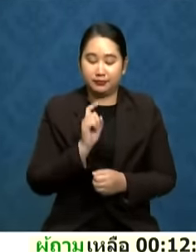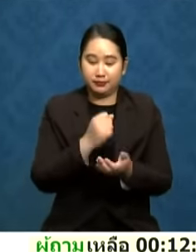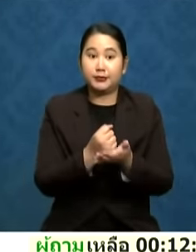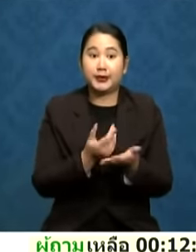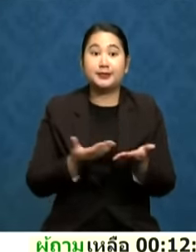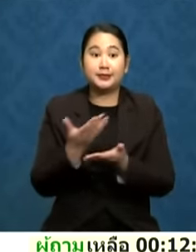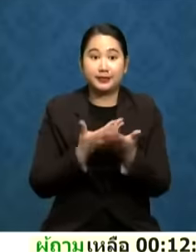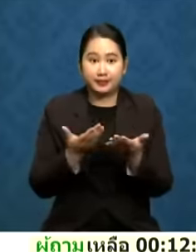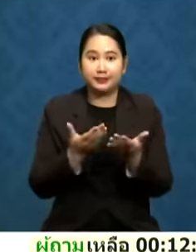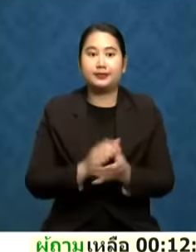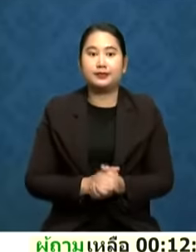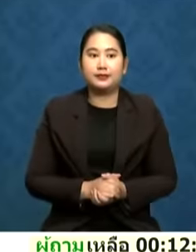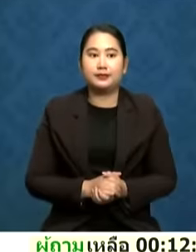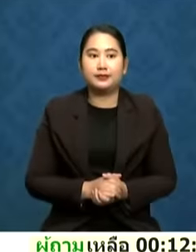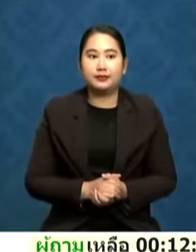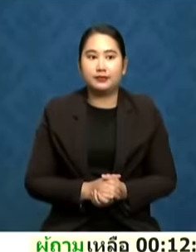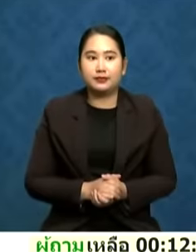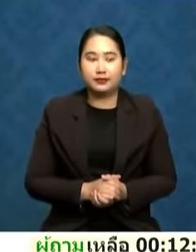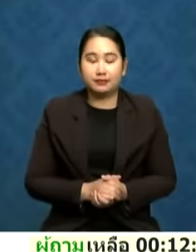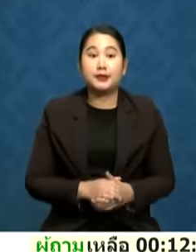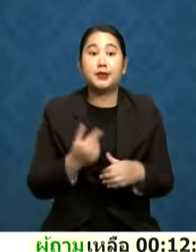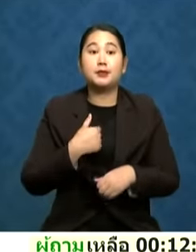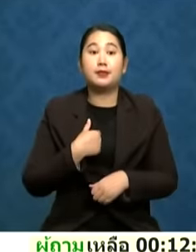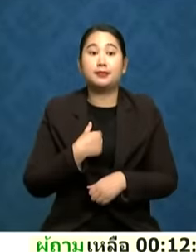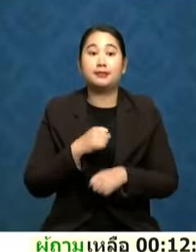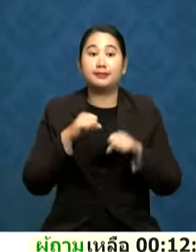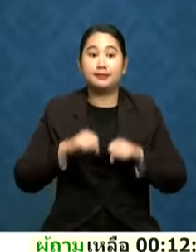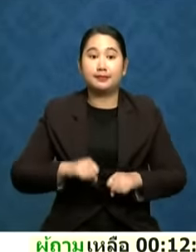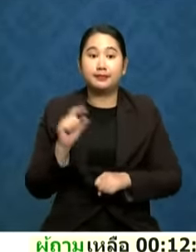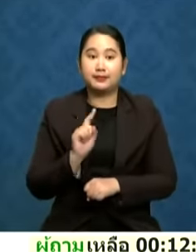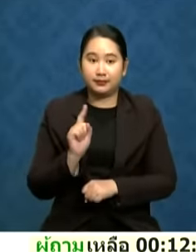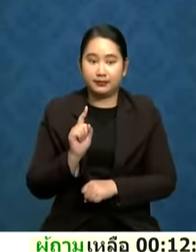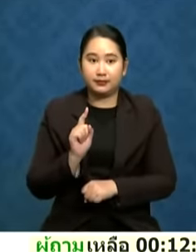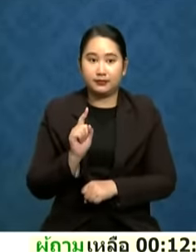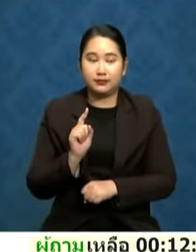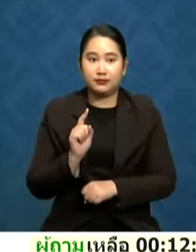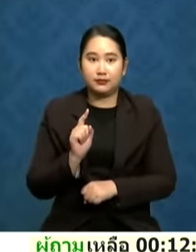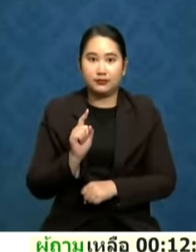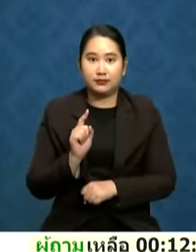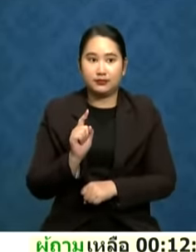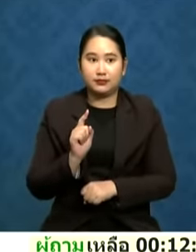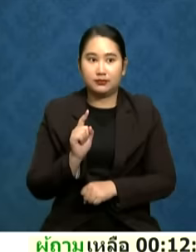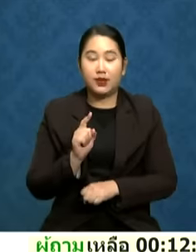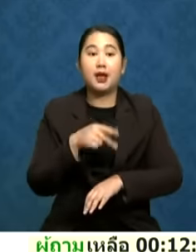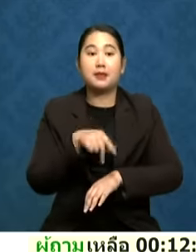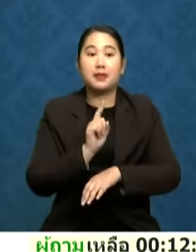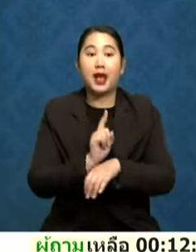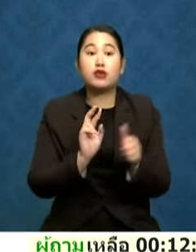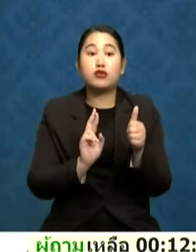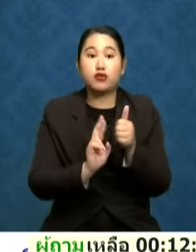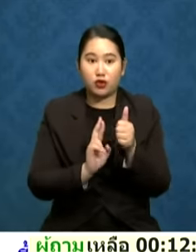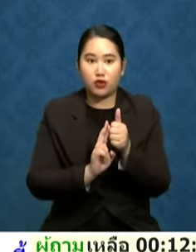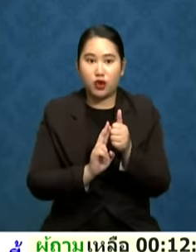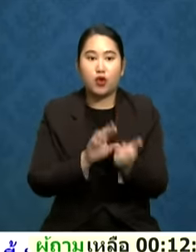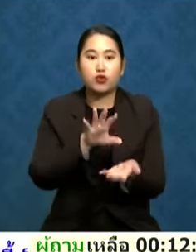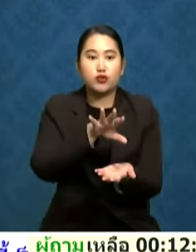มเวินิไ Fant แบบนี้นะครับท่านพิเชเชิเชอเมิงพาน เป็นผู้